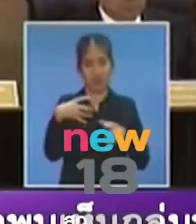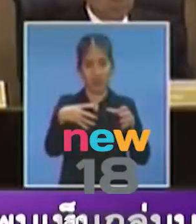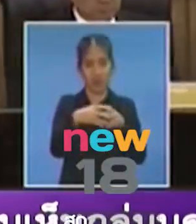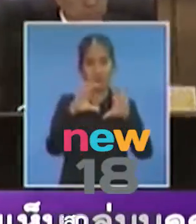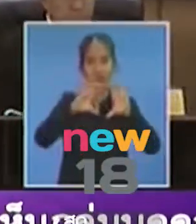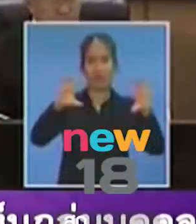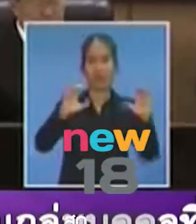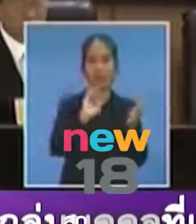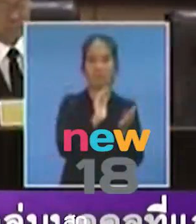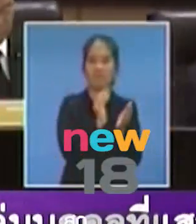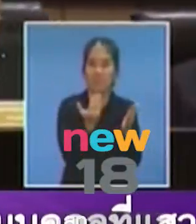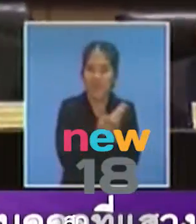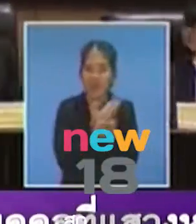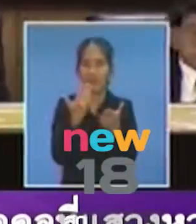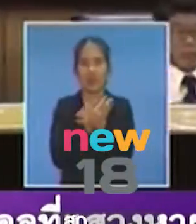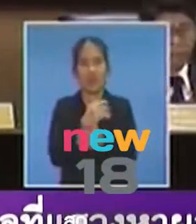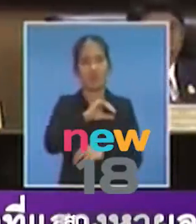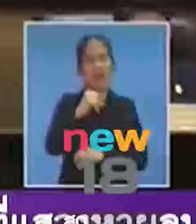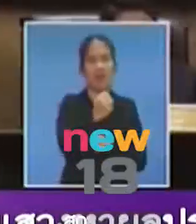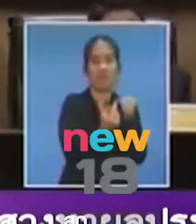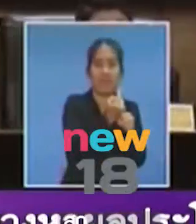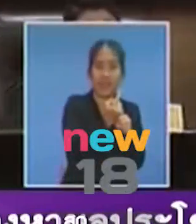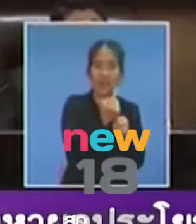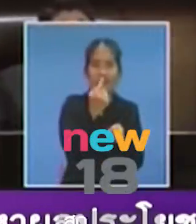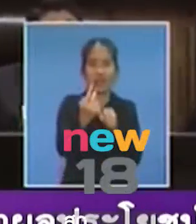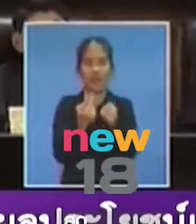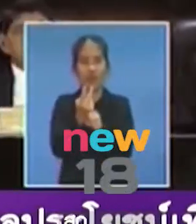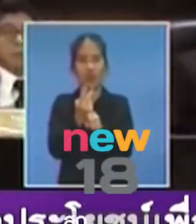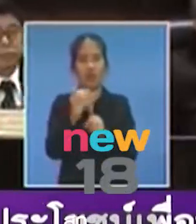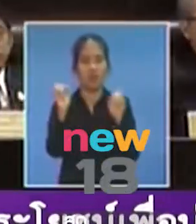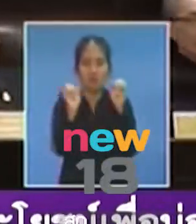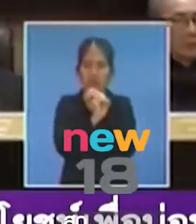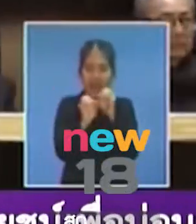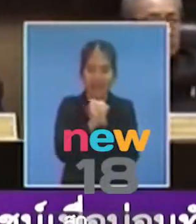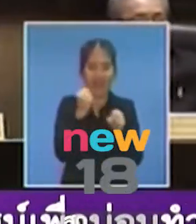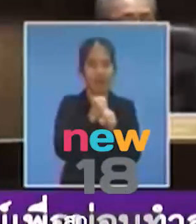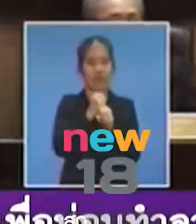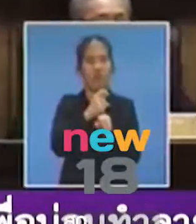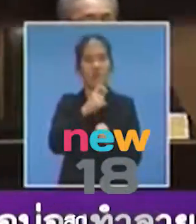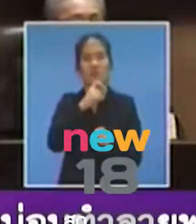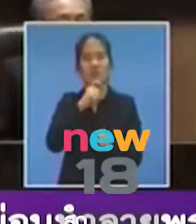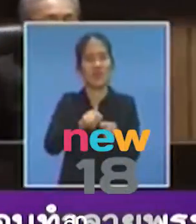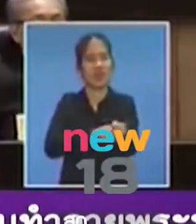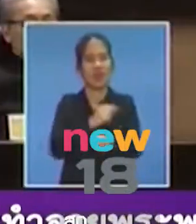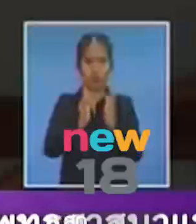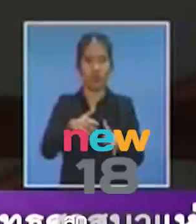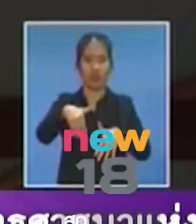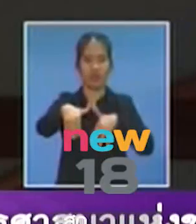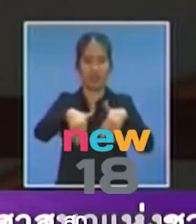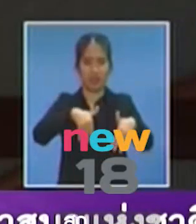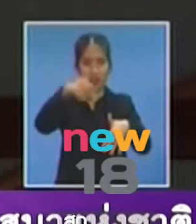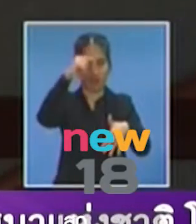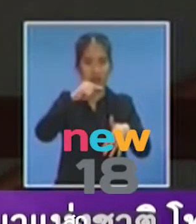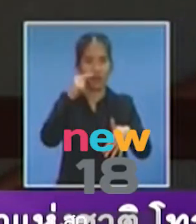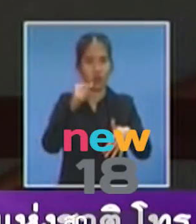ถี่และกำกับการประกอบกิจการกระจายเสียงวิทยุโทรทัศน์และกิจการโทรคมนาคมการ